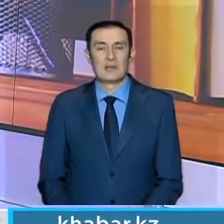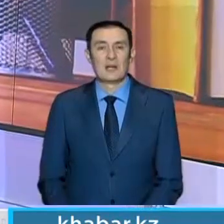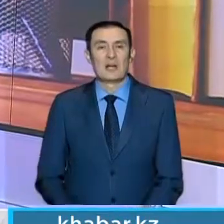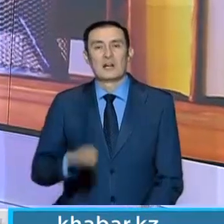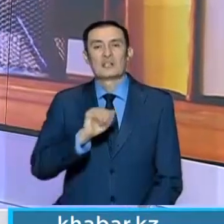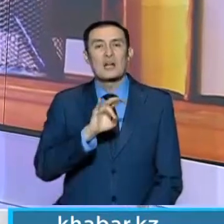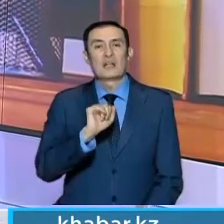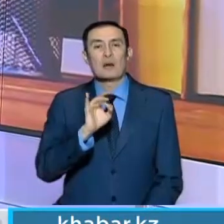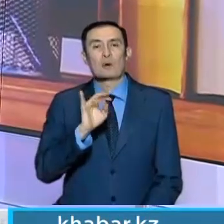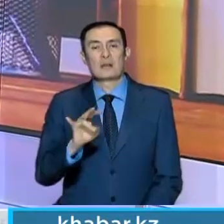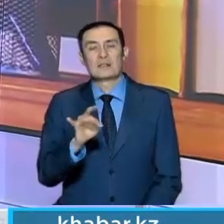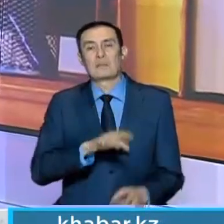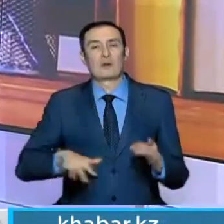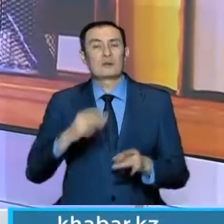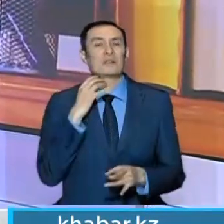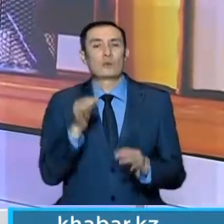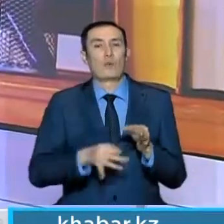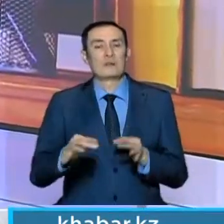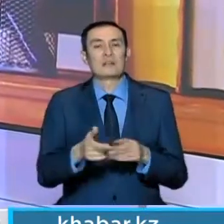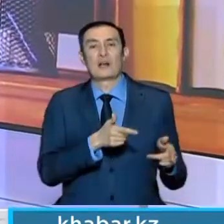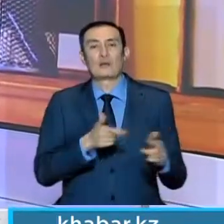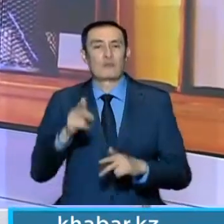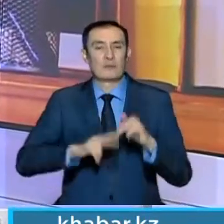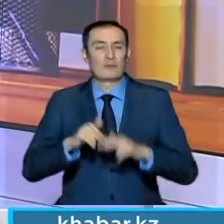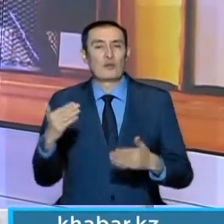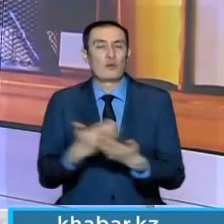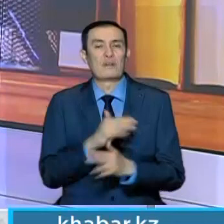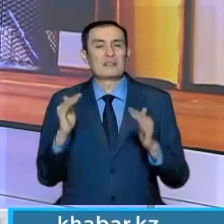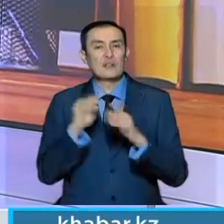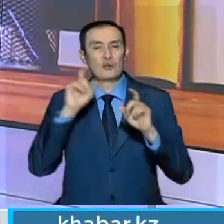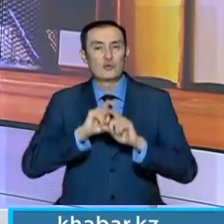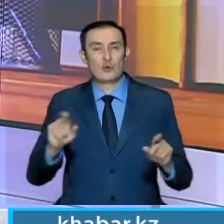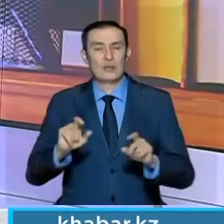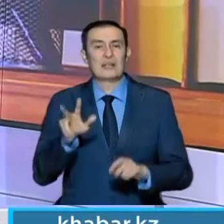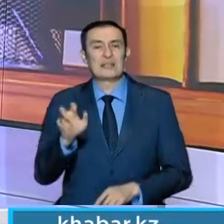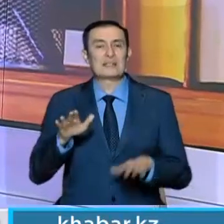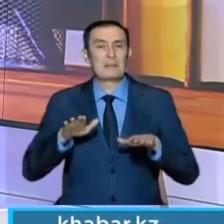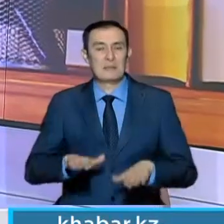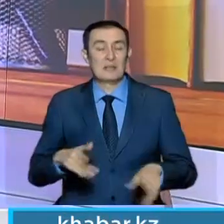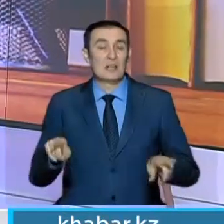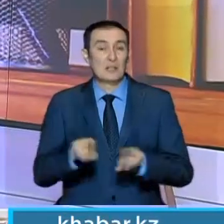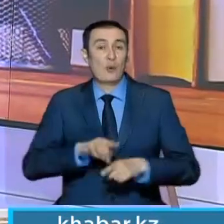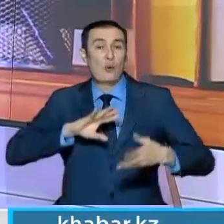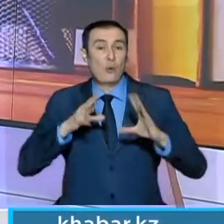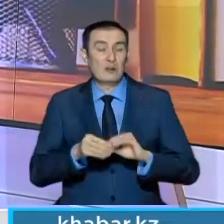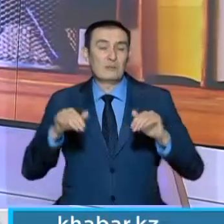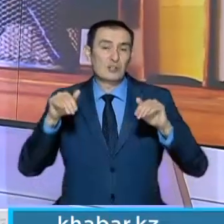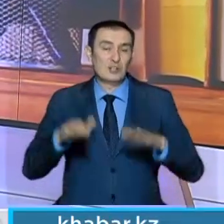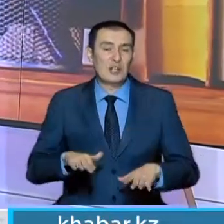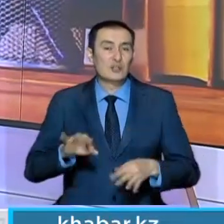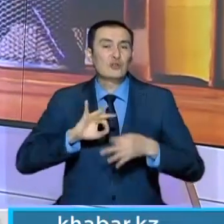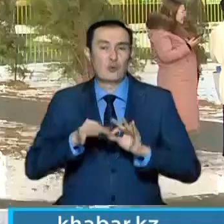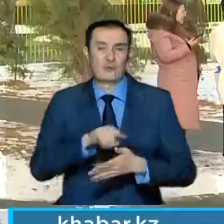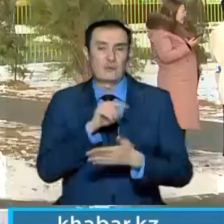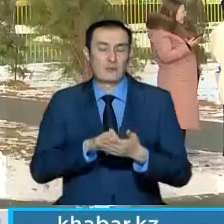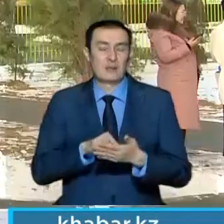В Жанакурганском районе Кызылординской области сдано в эксплуатацию новое здание школы на 300 мест. Таким образом, удалось решить наболевший